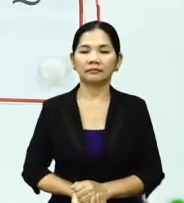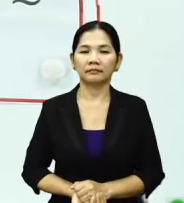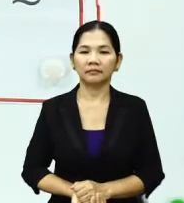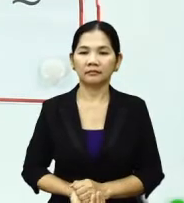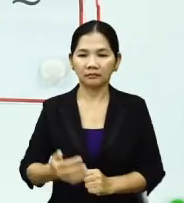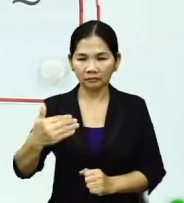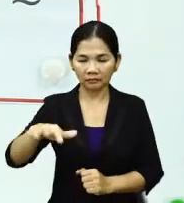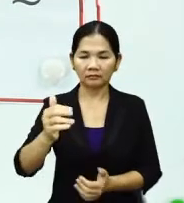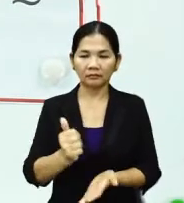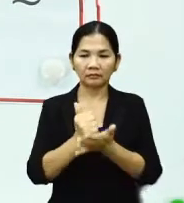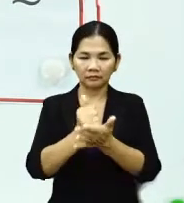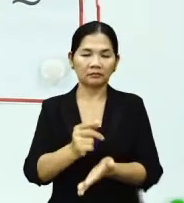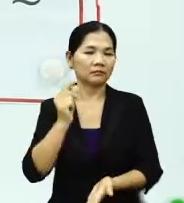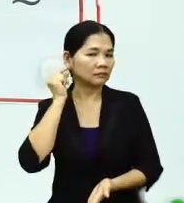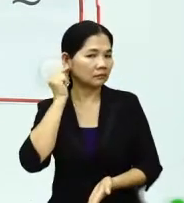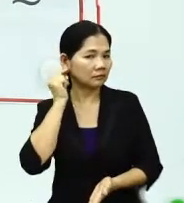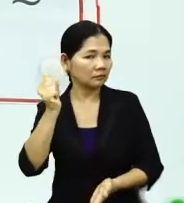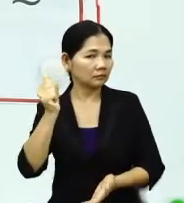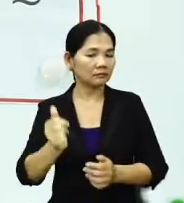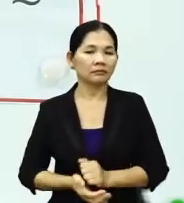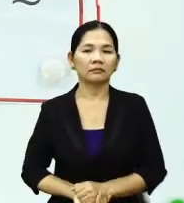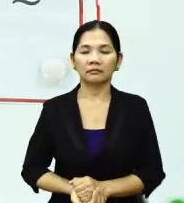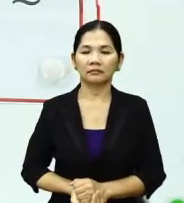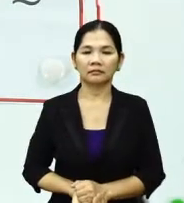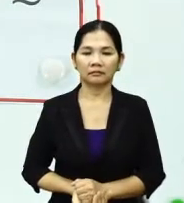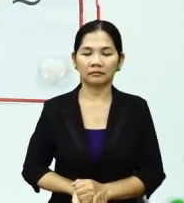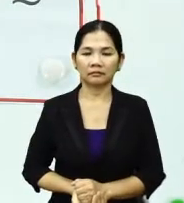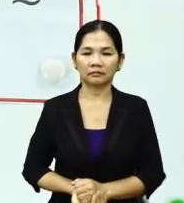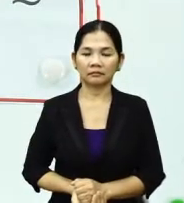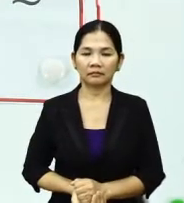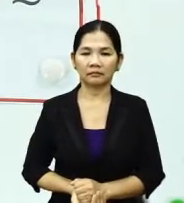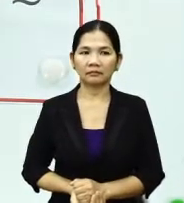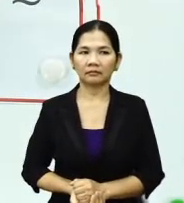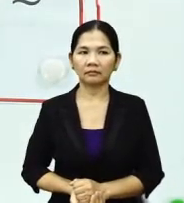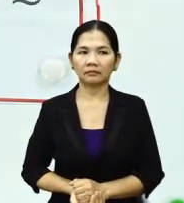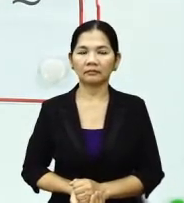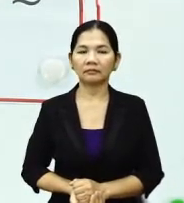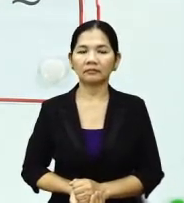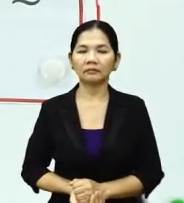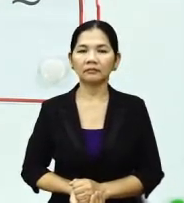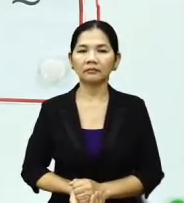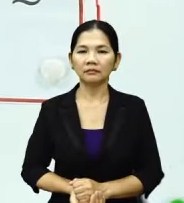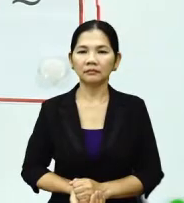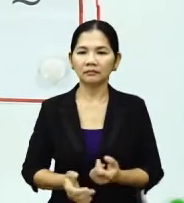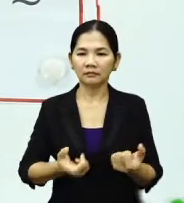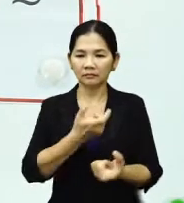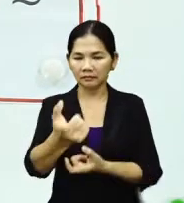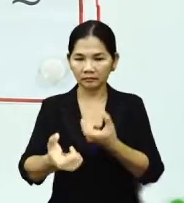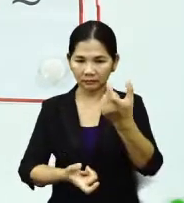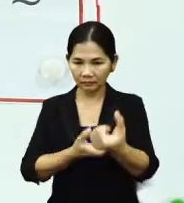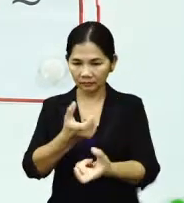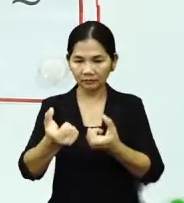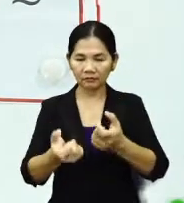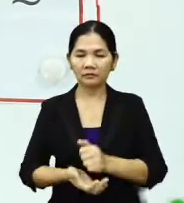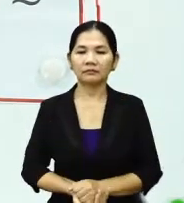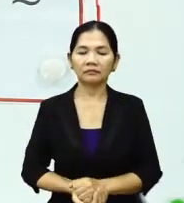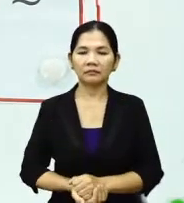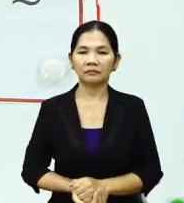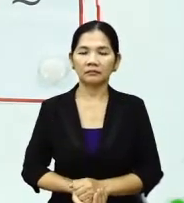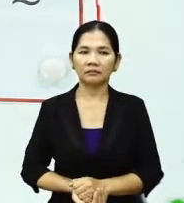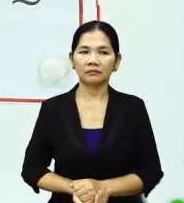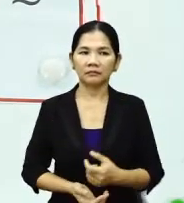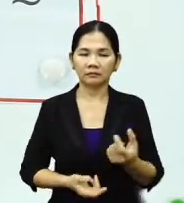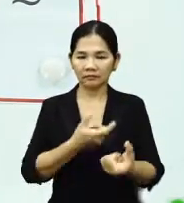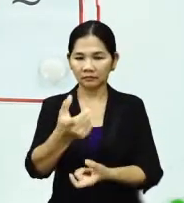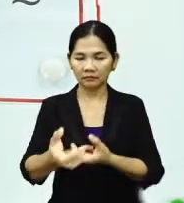tớ chui mặt đài chà bò mình miên cầm hoa tới tớ tiệt lụa đầu chà lụa